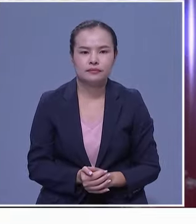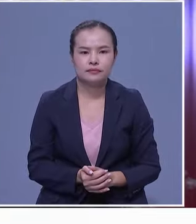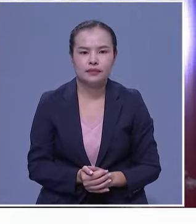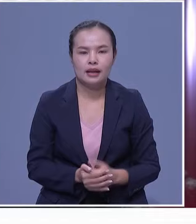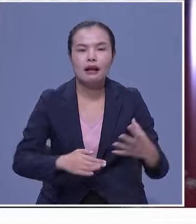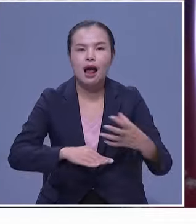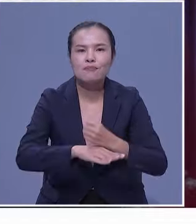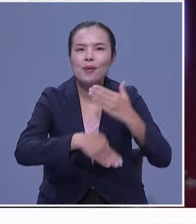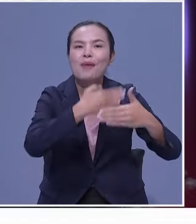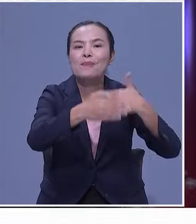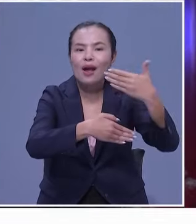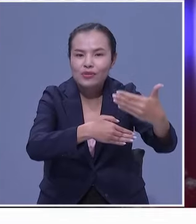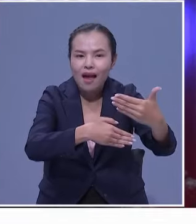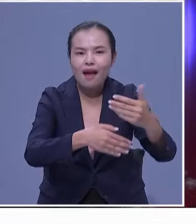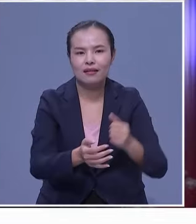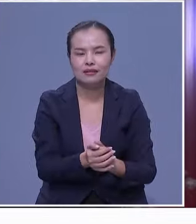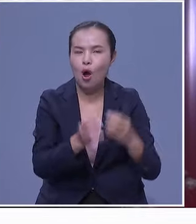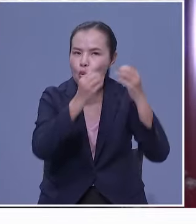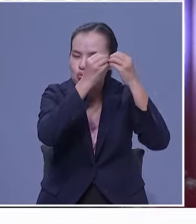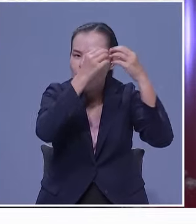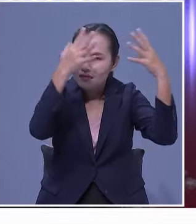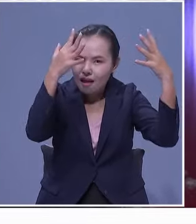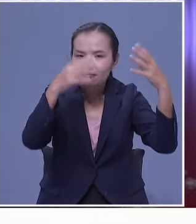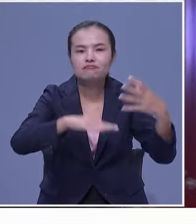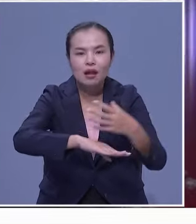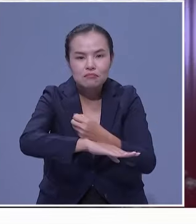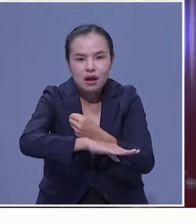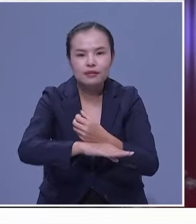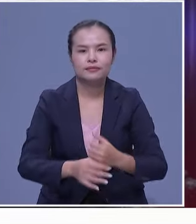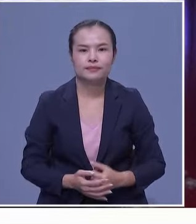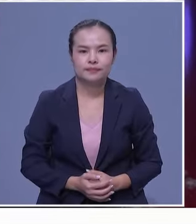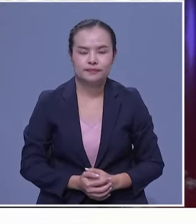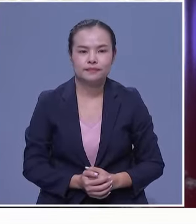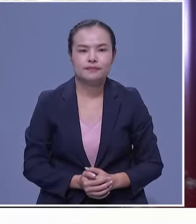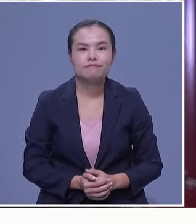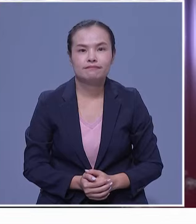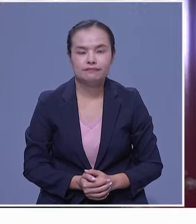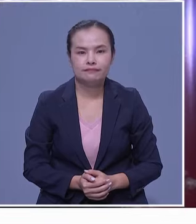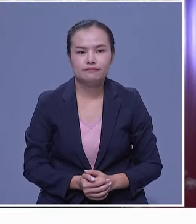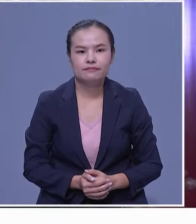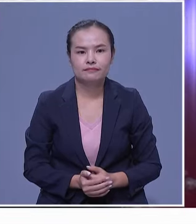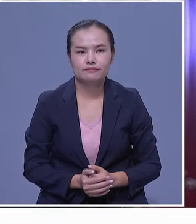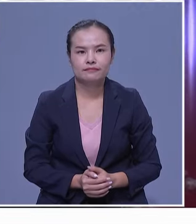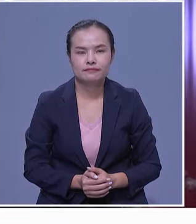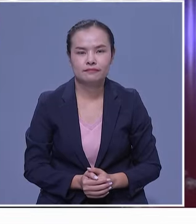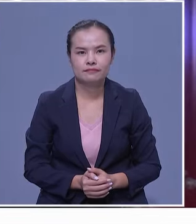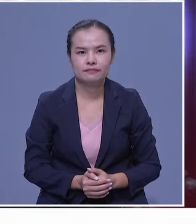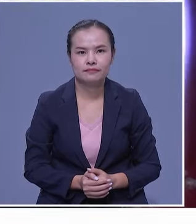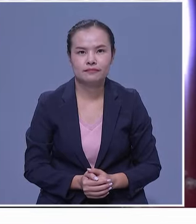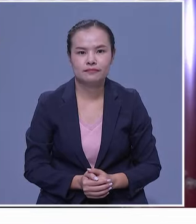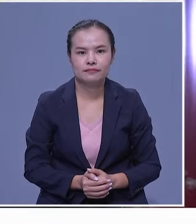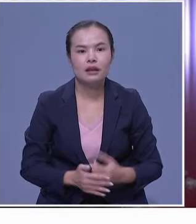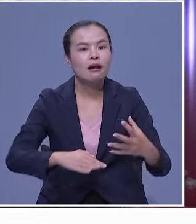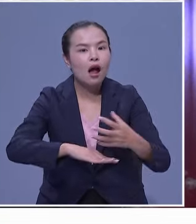แบบก้าวหน้าการเมืองแบบวิสัยทัศน ์นะ ระหว่างการเมืองแบ